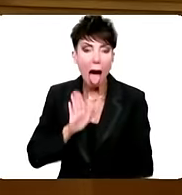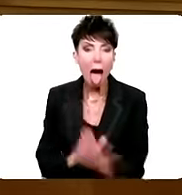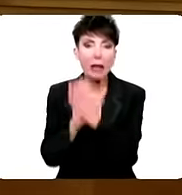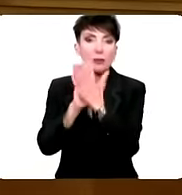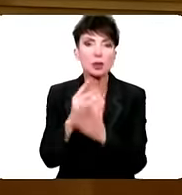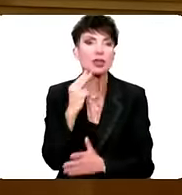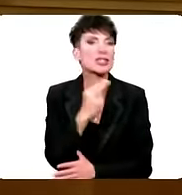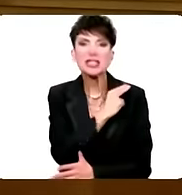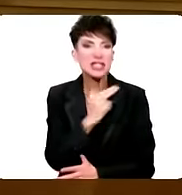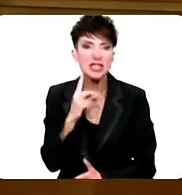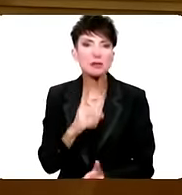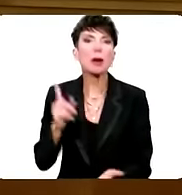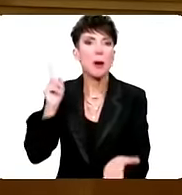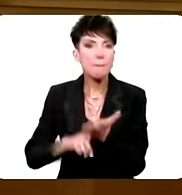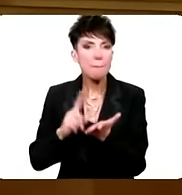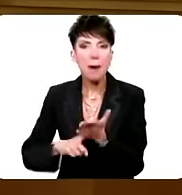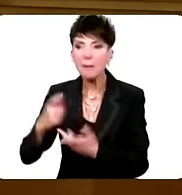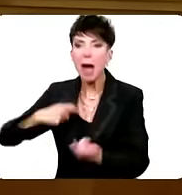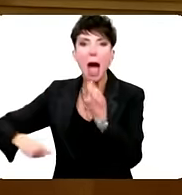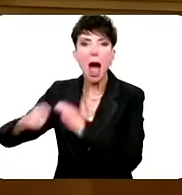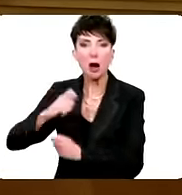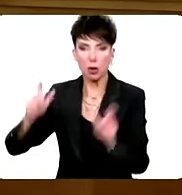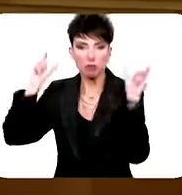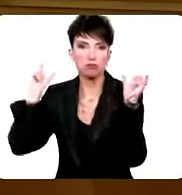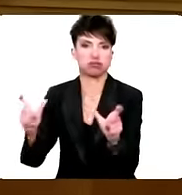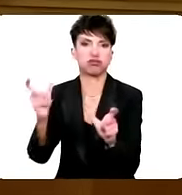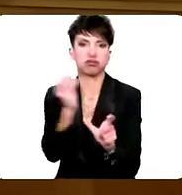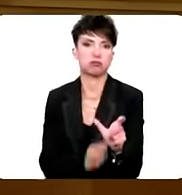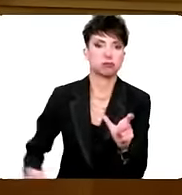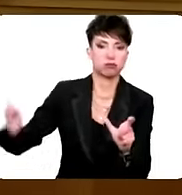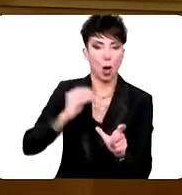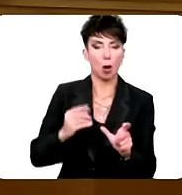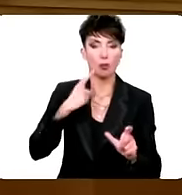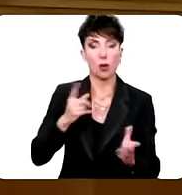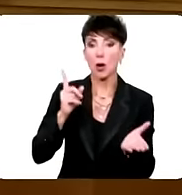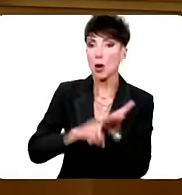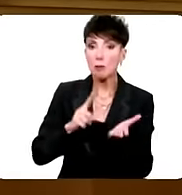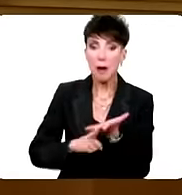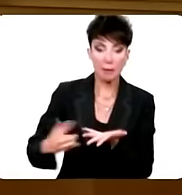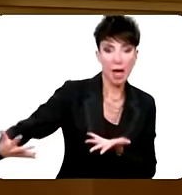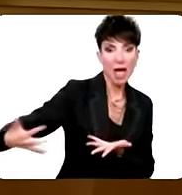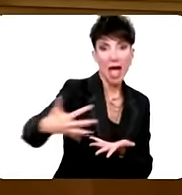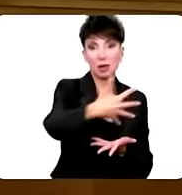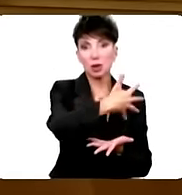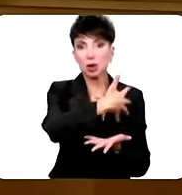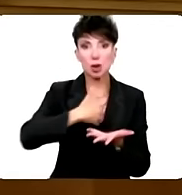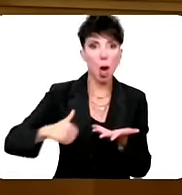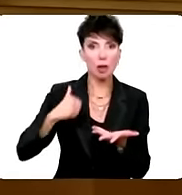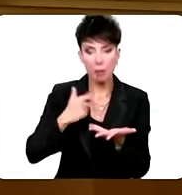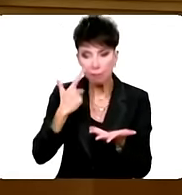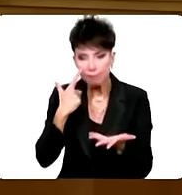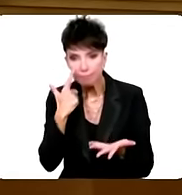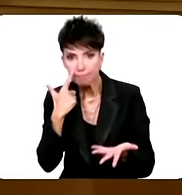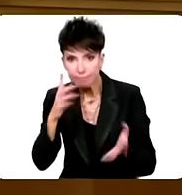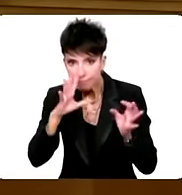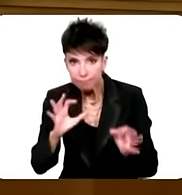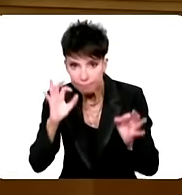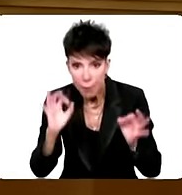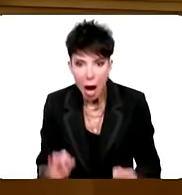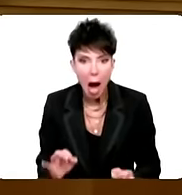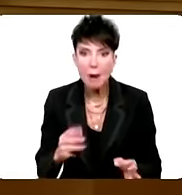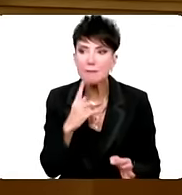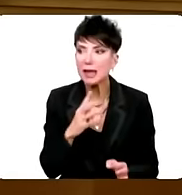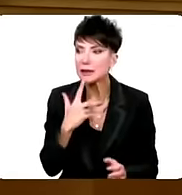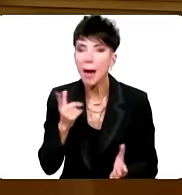στη λειτουργία της αγοράς και μεγαλύτερη έμφαση στη βελτίωση του διαθέσιμου εισοδήματος και πραγματική εστίαση στις περιπτώσεις εκείνες όπου